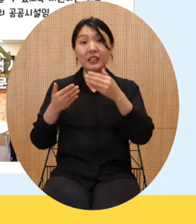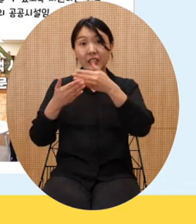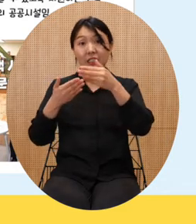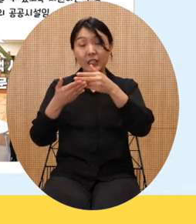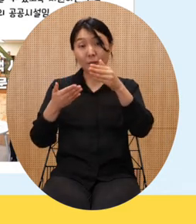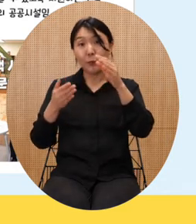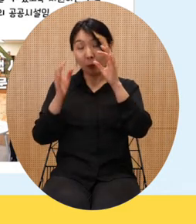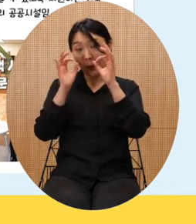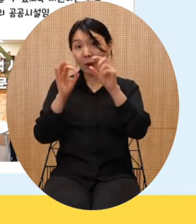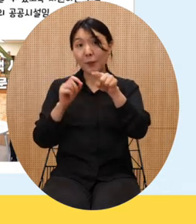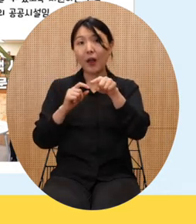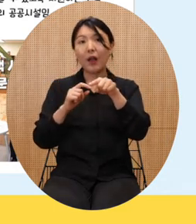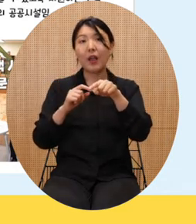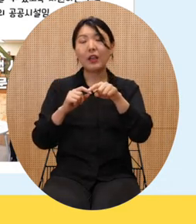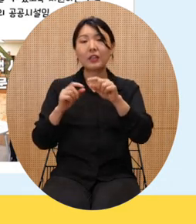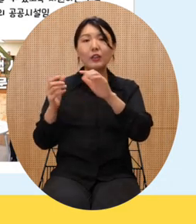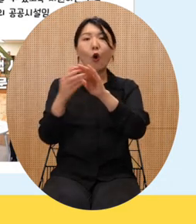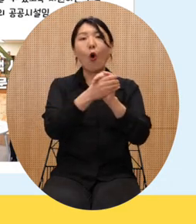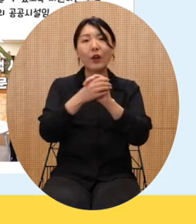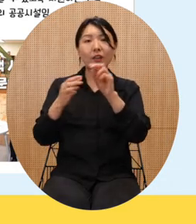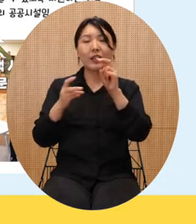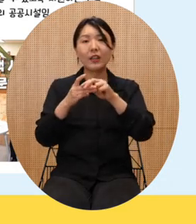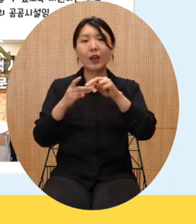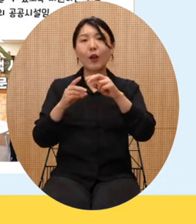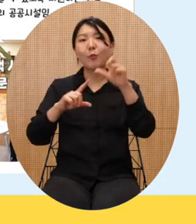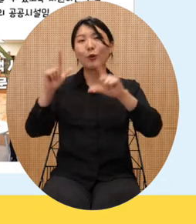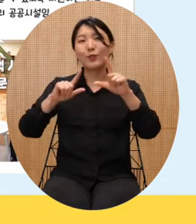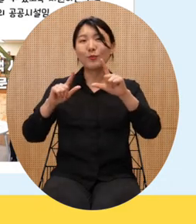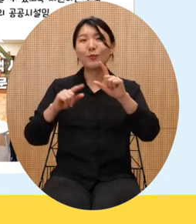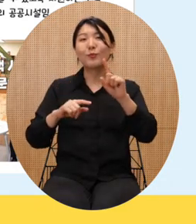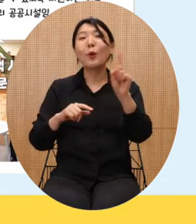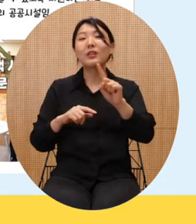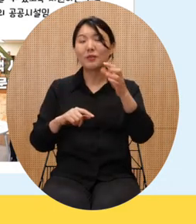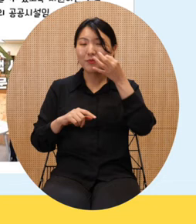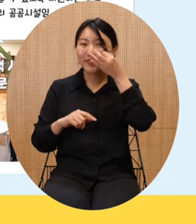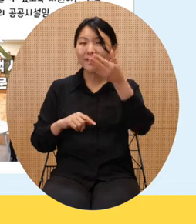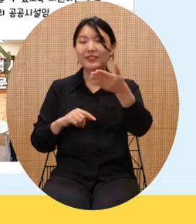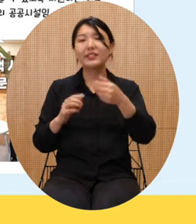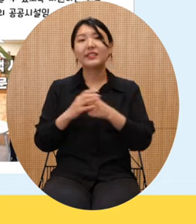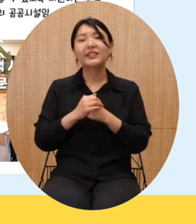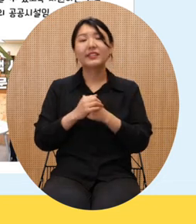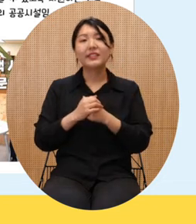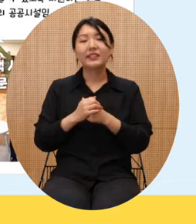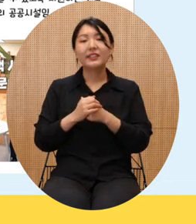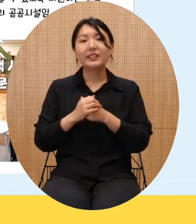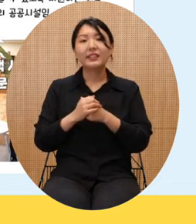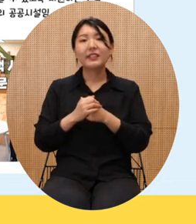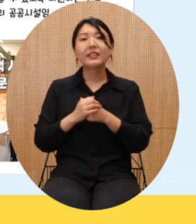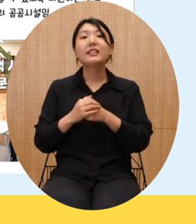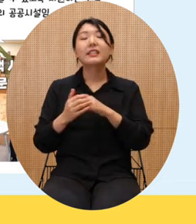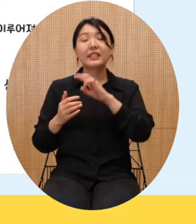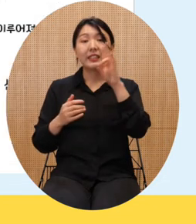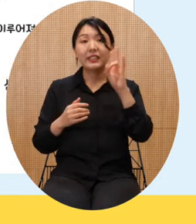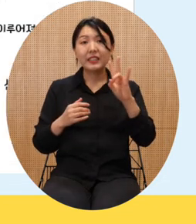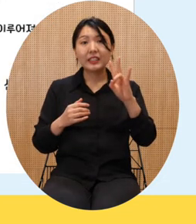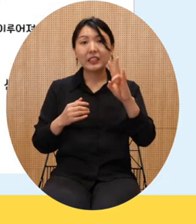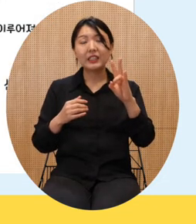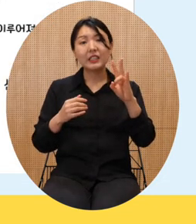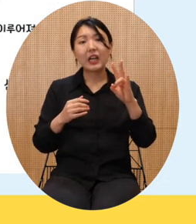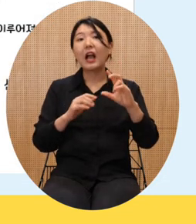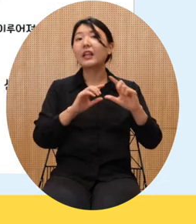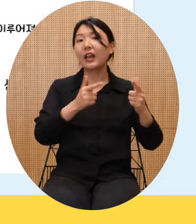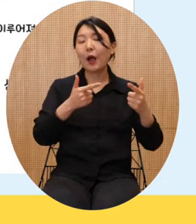중요한 정책이고요. 지금 이제 사진으로 다어울림 센터가 어떻게 생긴 곳인지를 지금 보여드리고